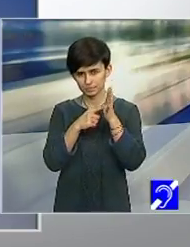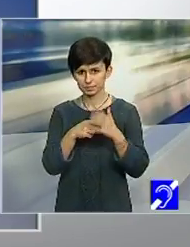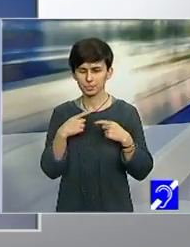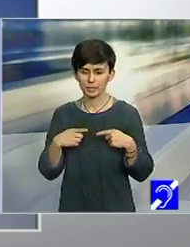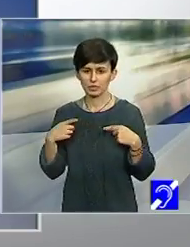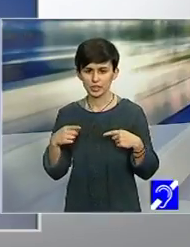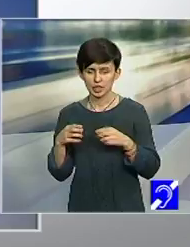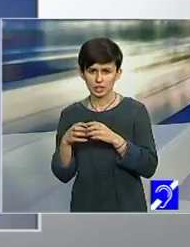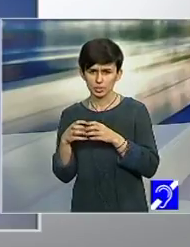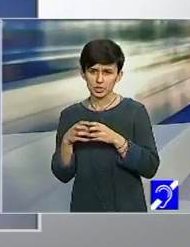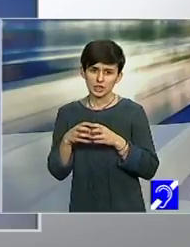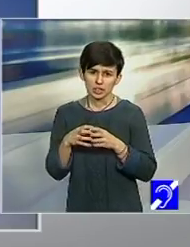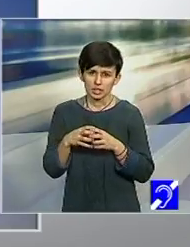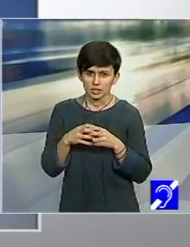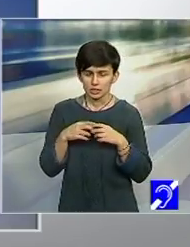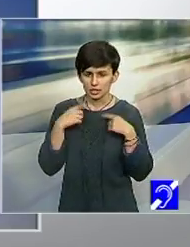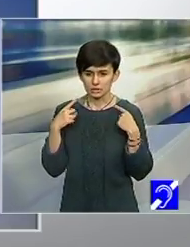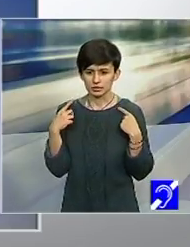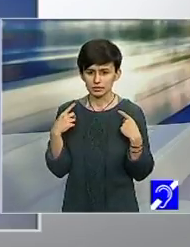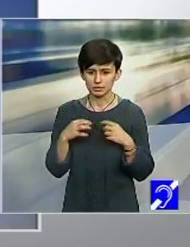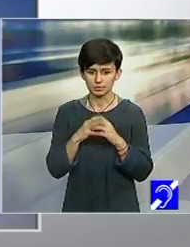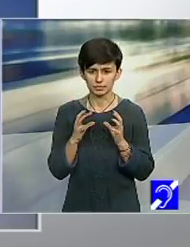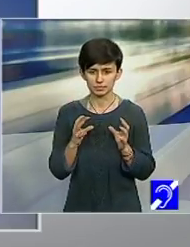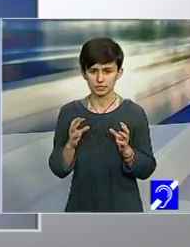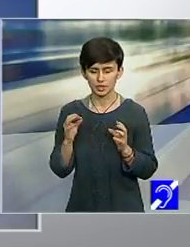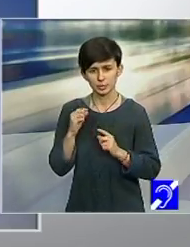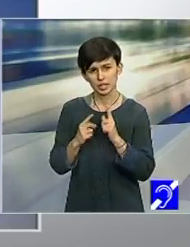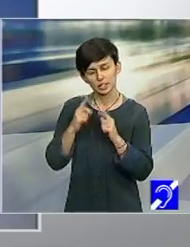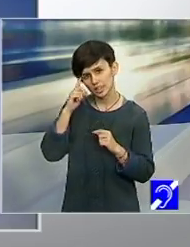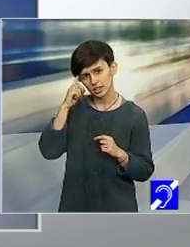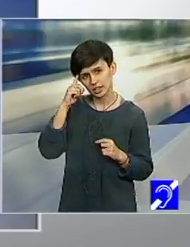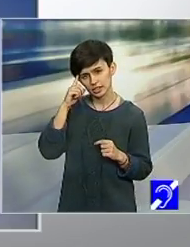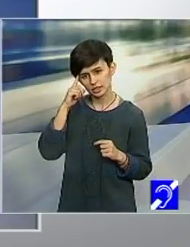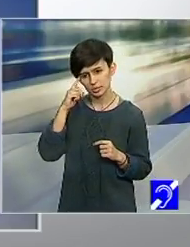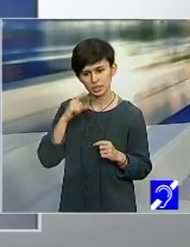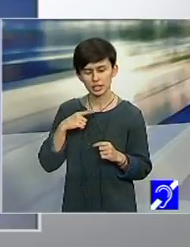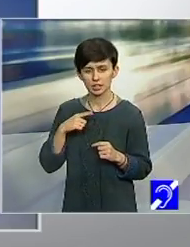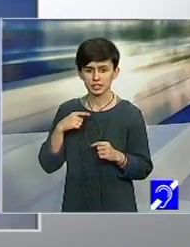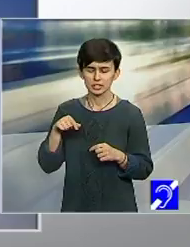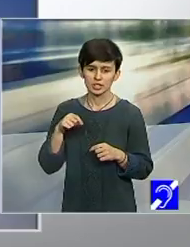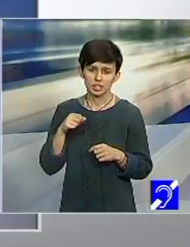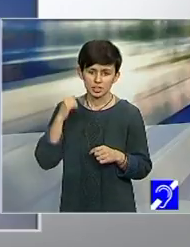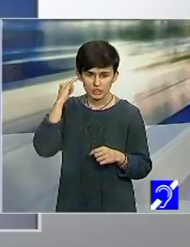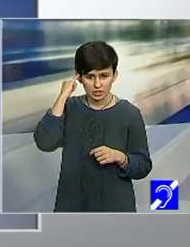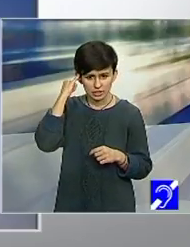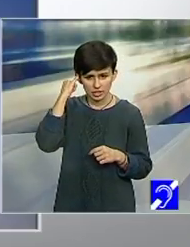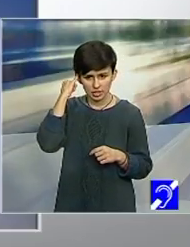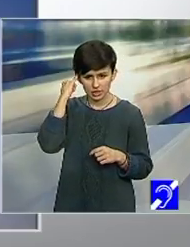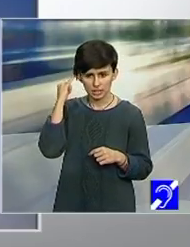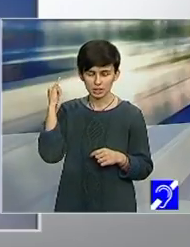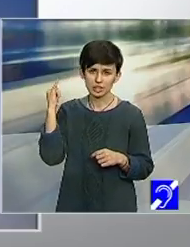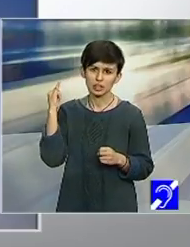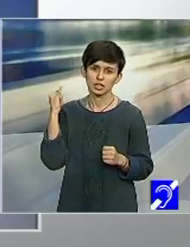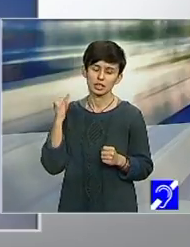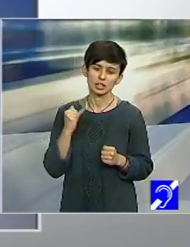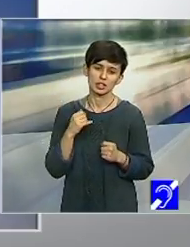comunităților evreiești din România, în acest caz, având în vedere că încă există această idee de demonizare, să zicem așa,